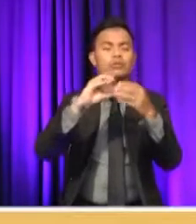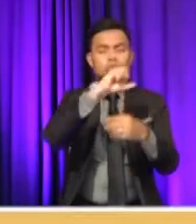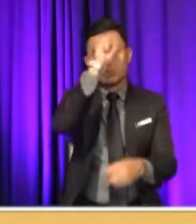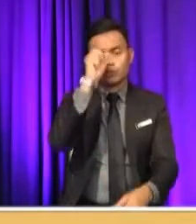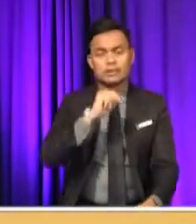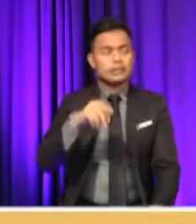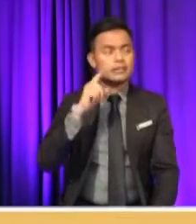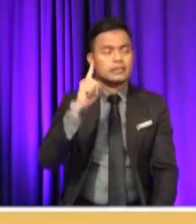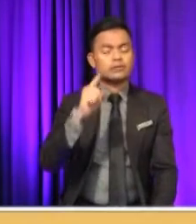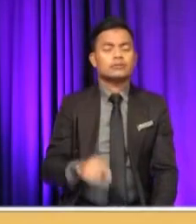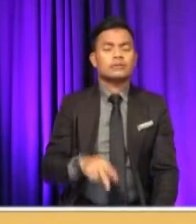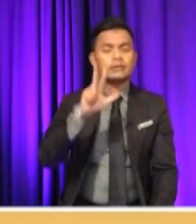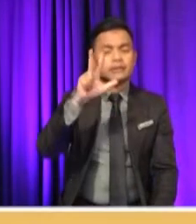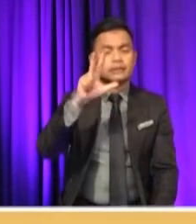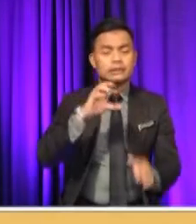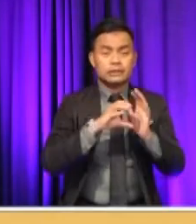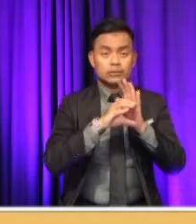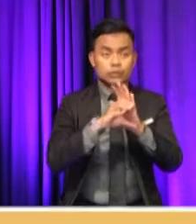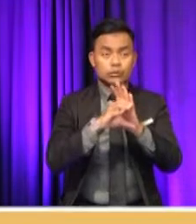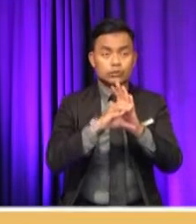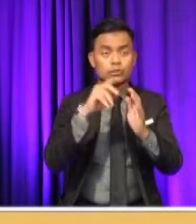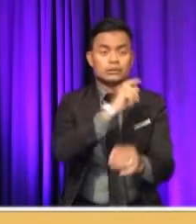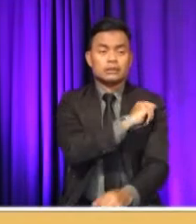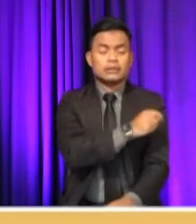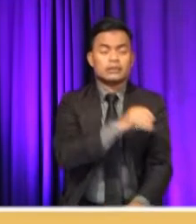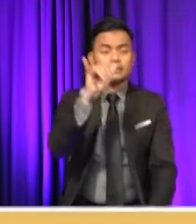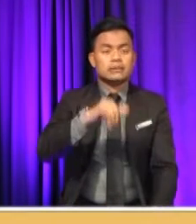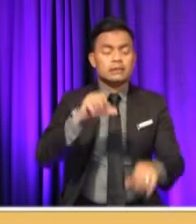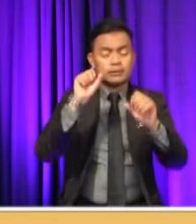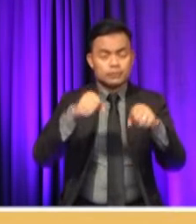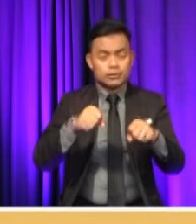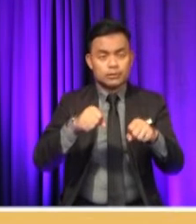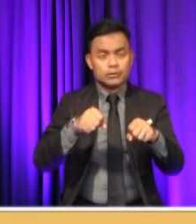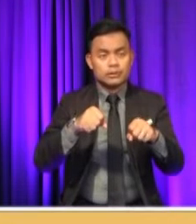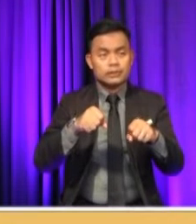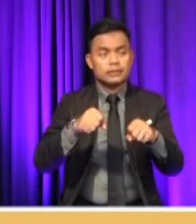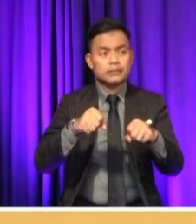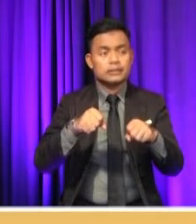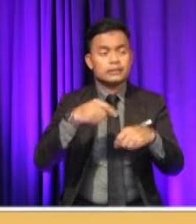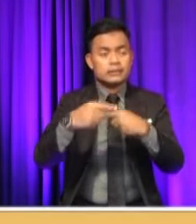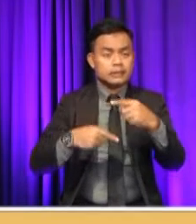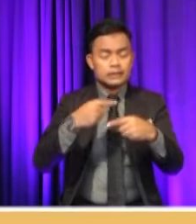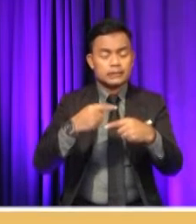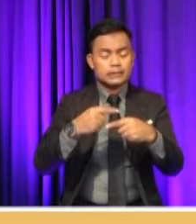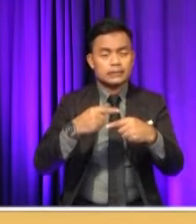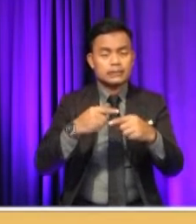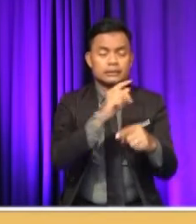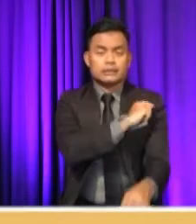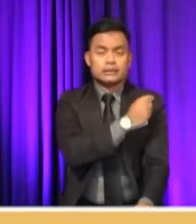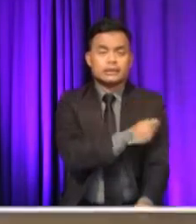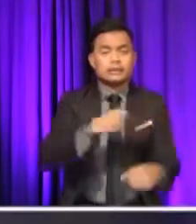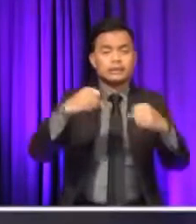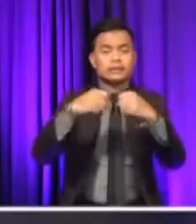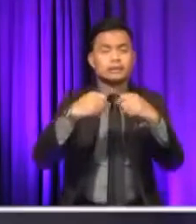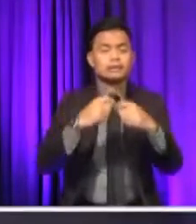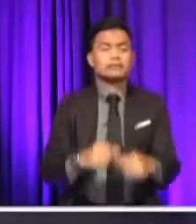Nyatakan 3 contoh tenaga yang boleh menjana tenaga elektrik. Okey, baik. 3 contoh. Siapa yang nak bantu Okey, cikgu?